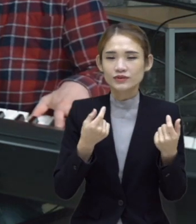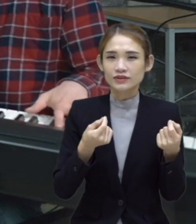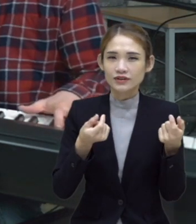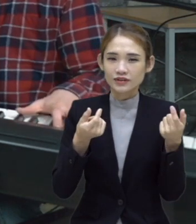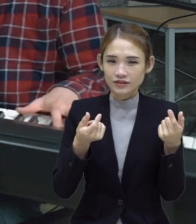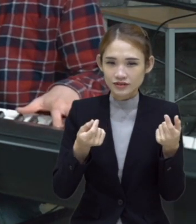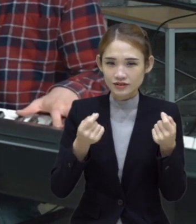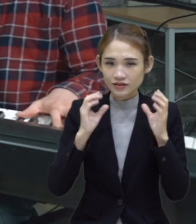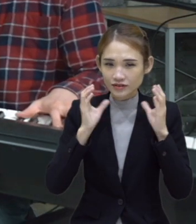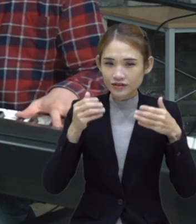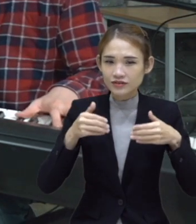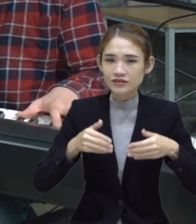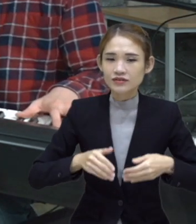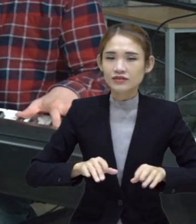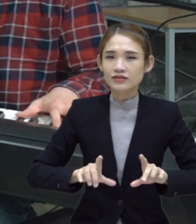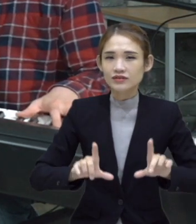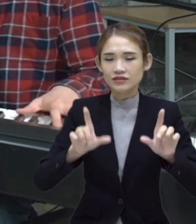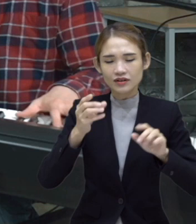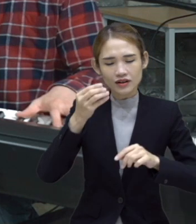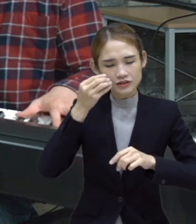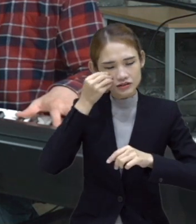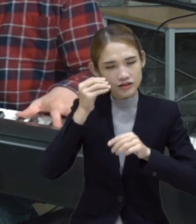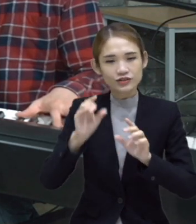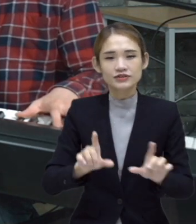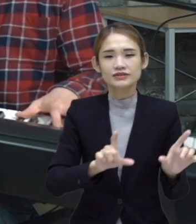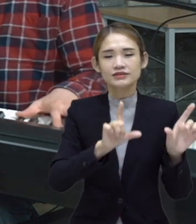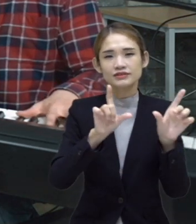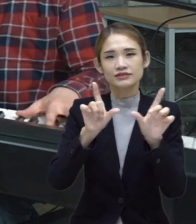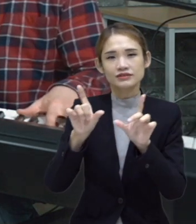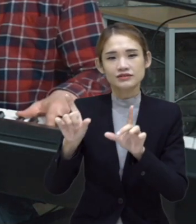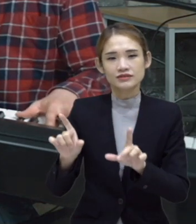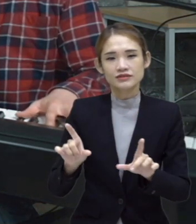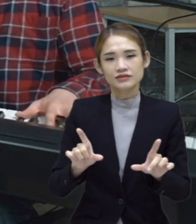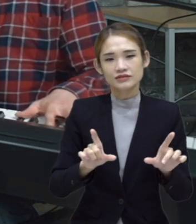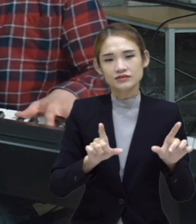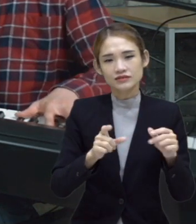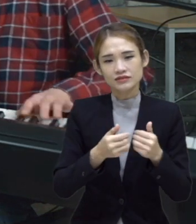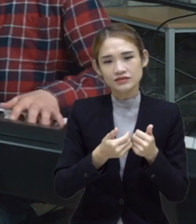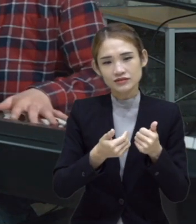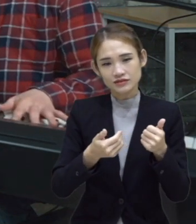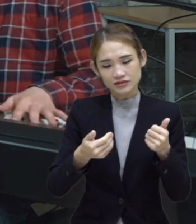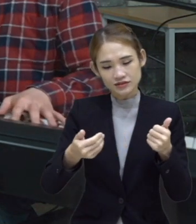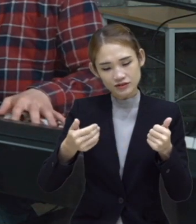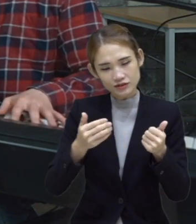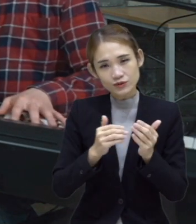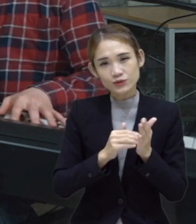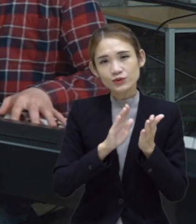척 지내왔어 너 떠나버린